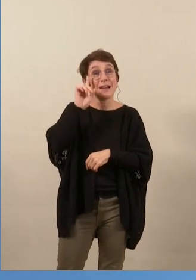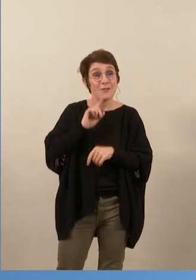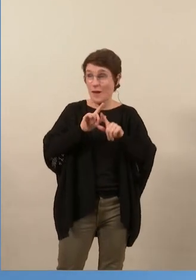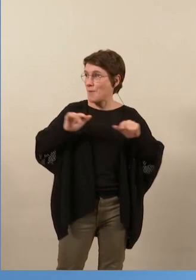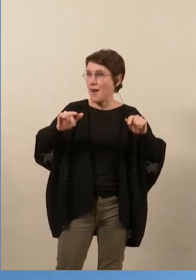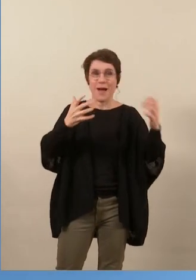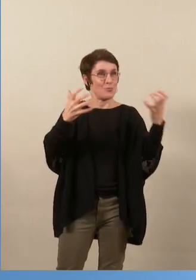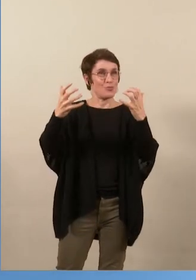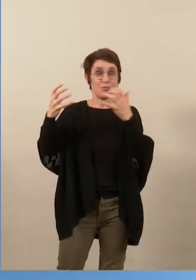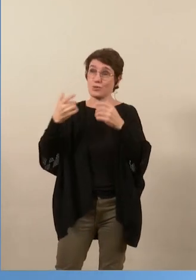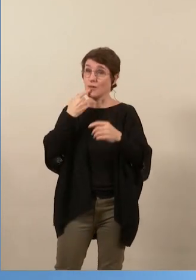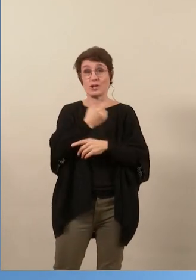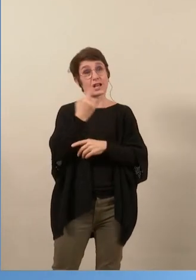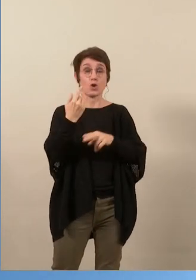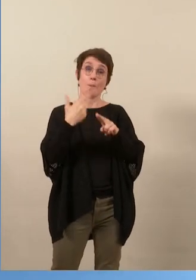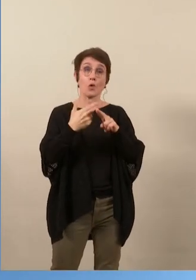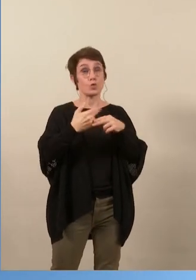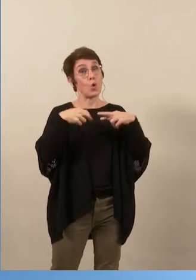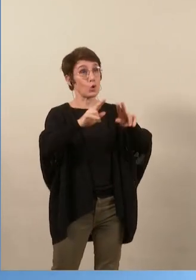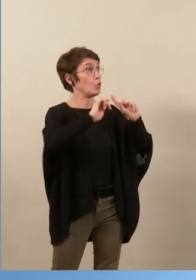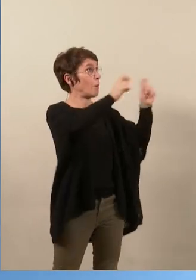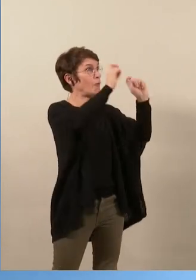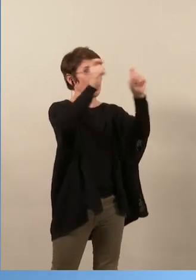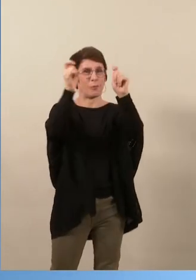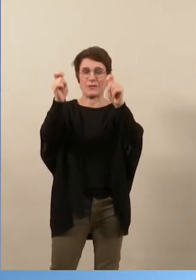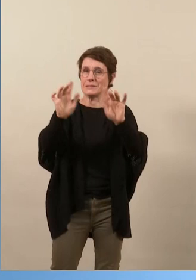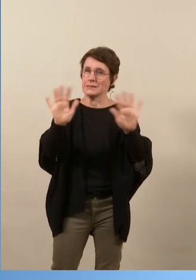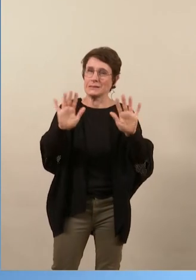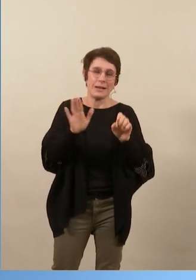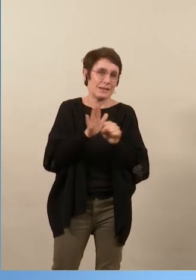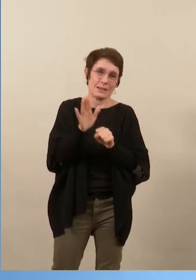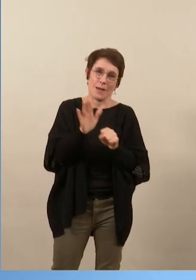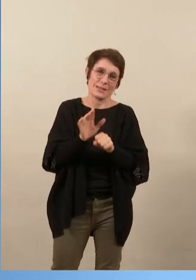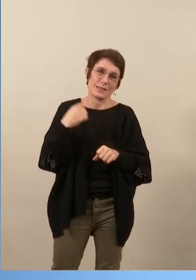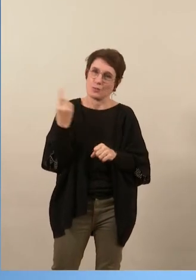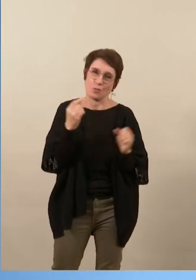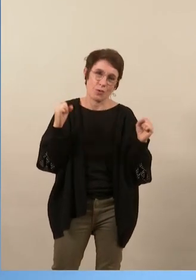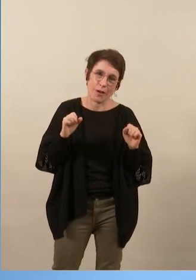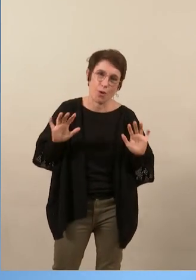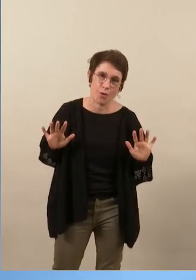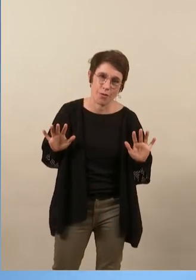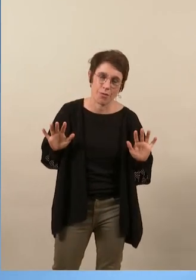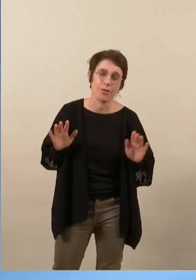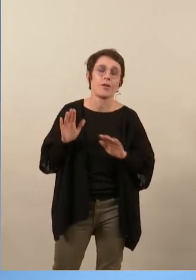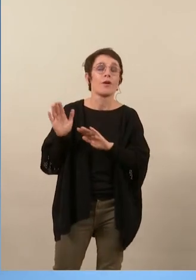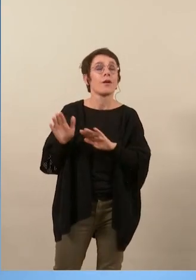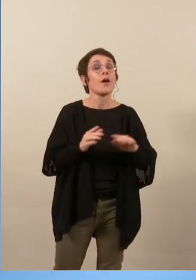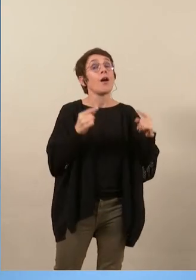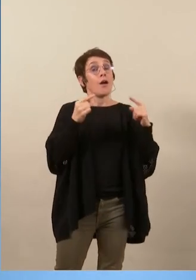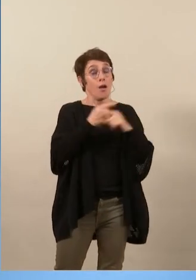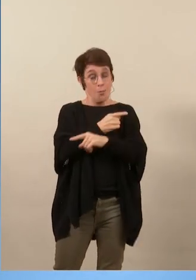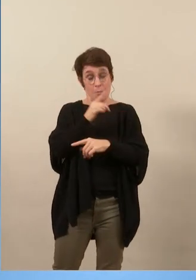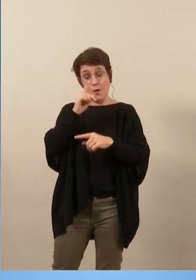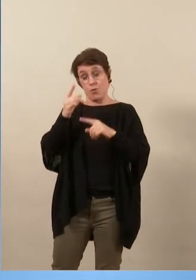résumer à des noms de rues et des noms de places mais sur ce point je pense que nous serons tous d'accord par contre les enjeux liés à l'éclairage